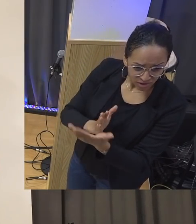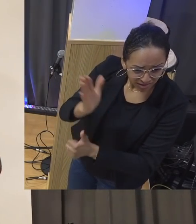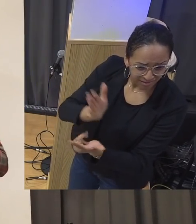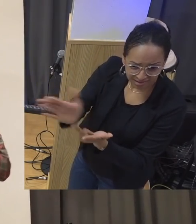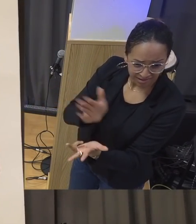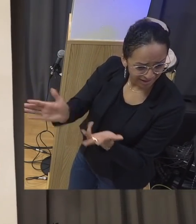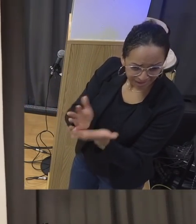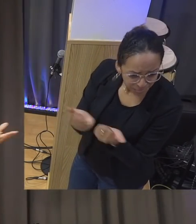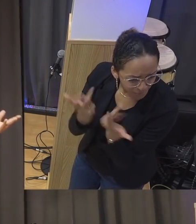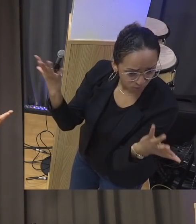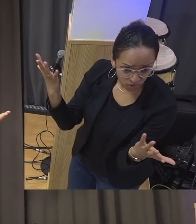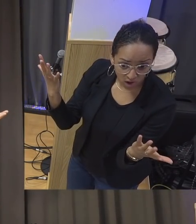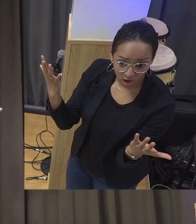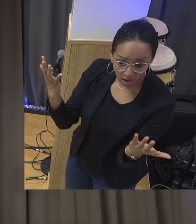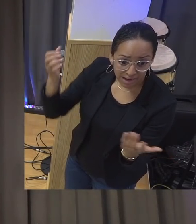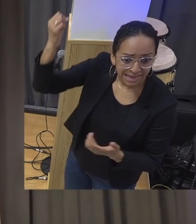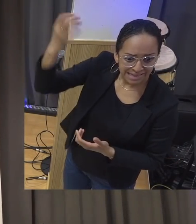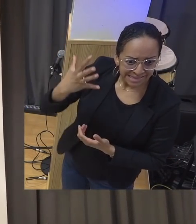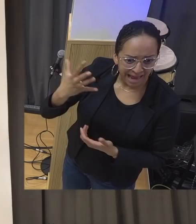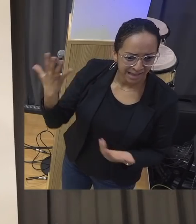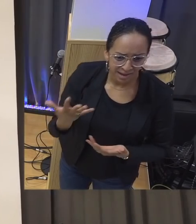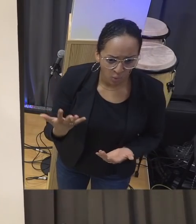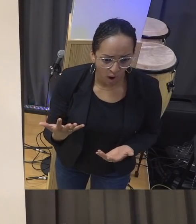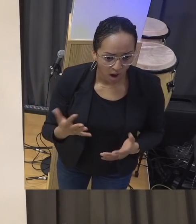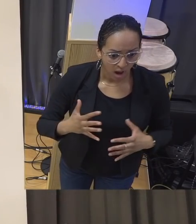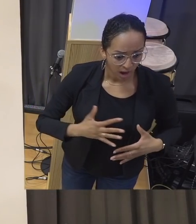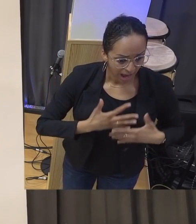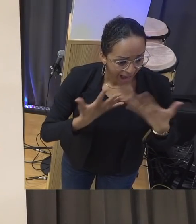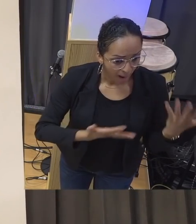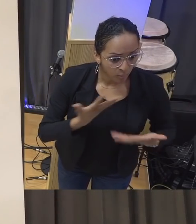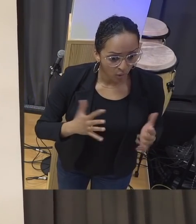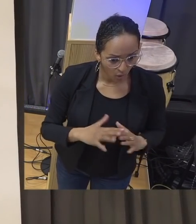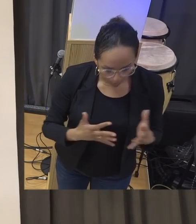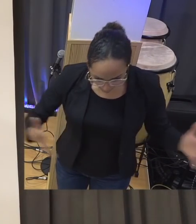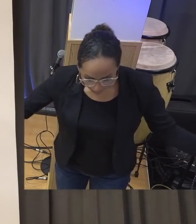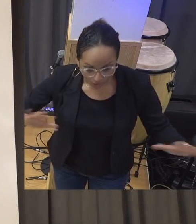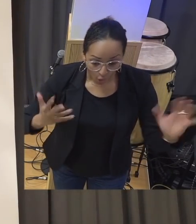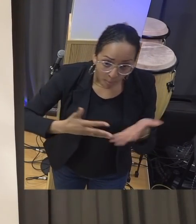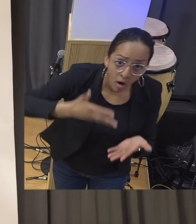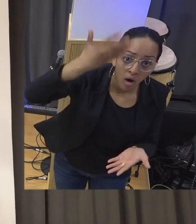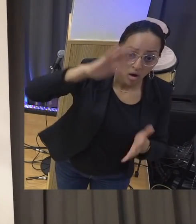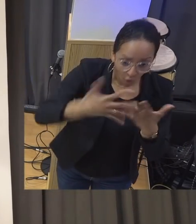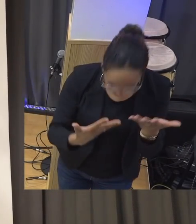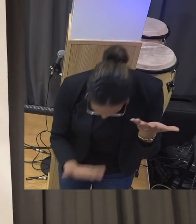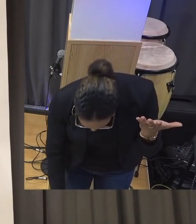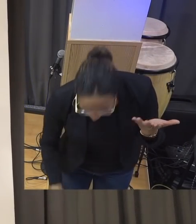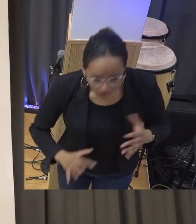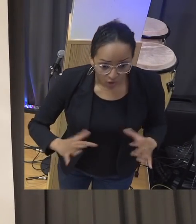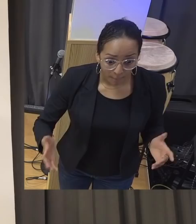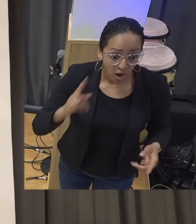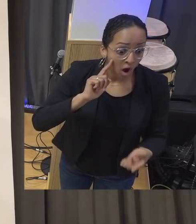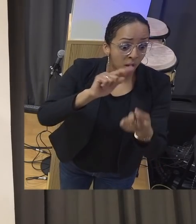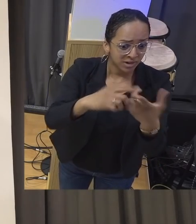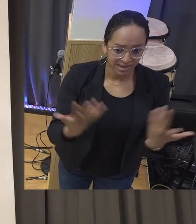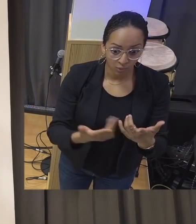être capable de comprendre avec tous les saints quelle est la largeur, la longueur, la profondeur, la hauteur et de connaître l'amour de Christ qui surpasse toute connaissance, en sorte que vous soyez